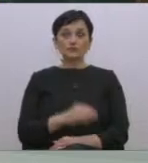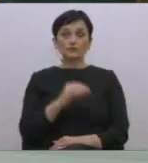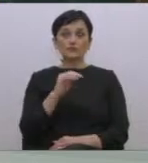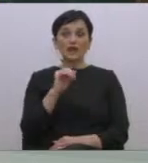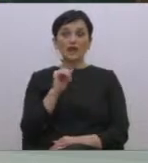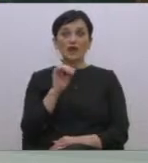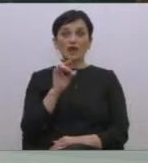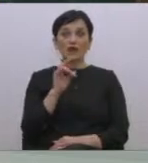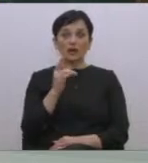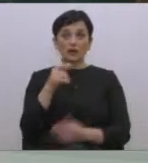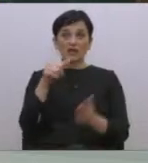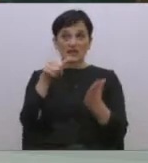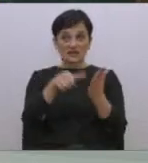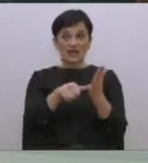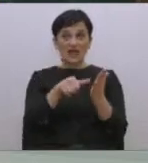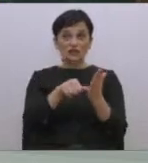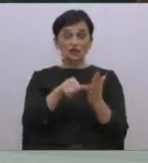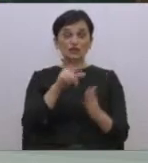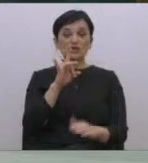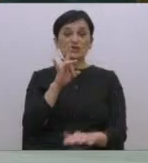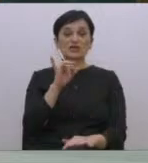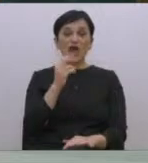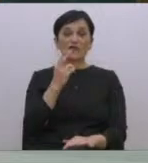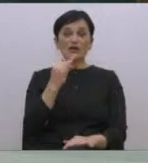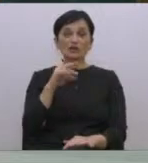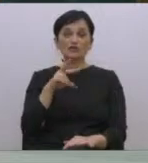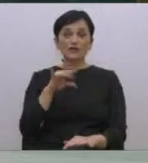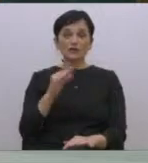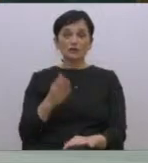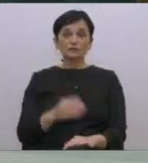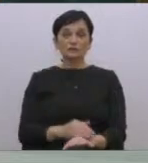ალექსანდრე რაფიშვილი. დააჭირეთ ხოლმე. ალექსანდრე რაფიშვილი.